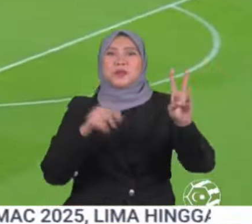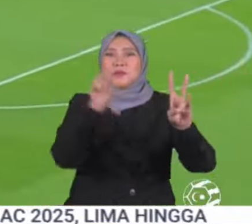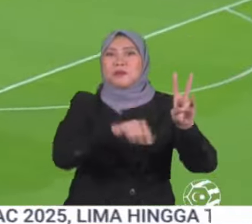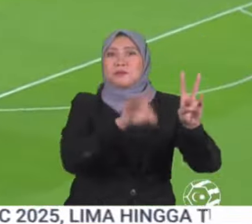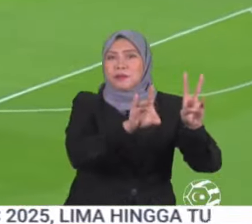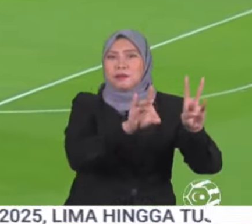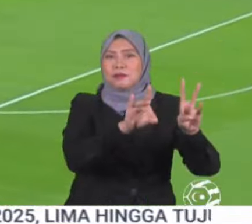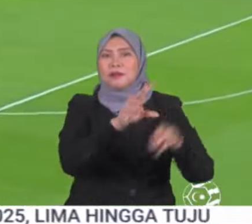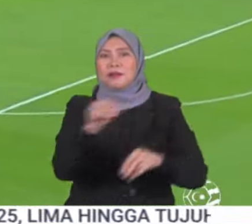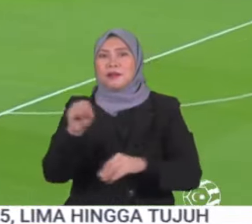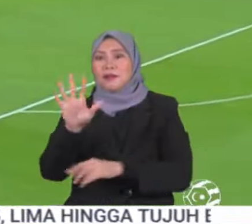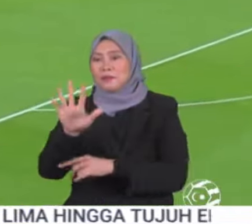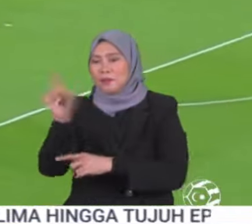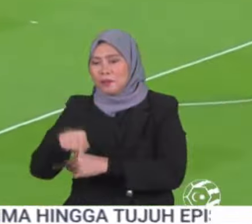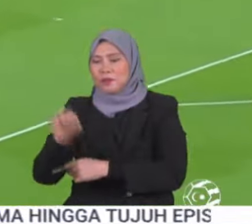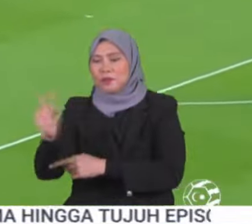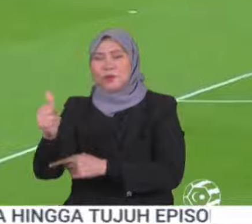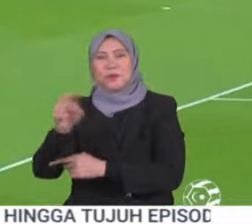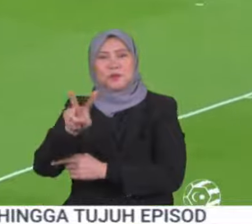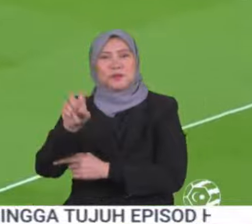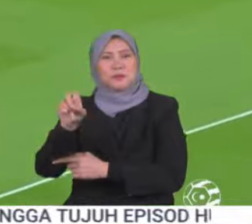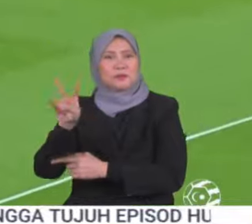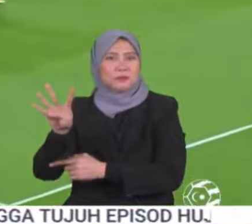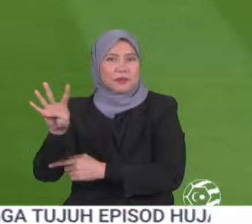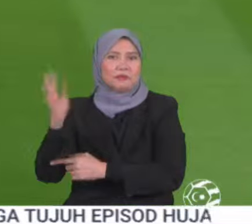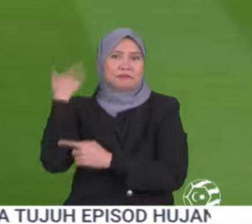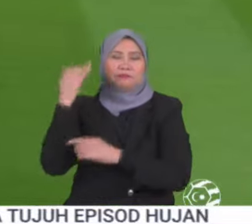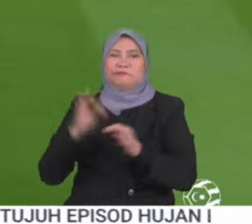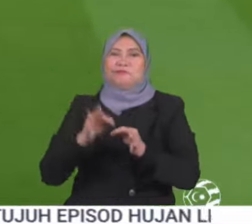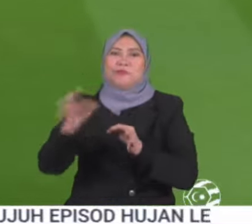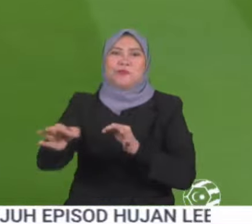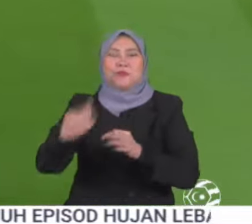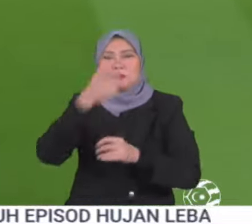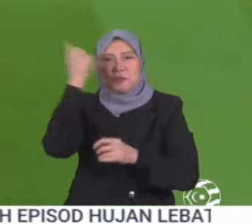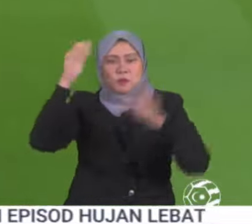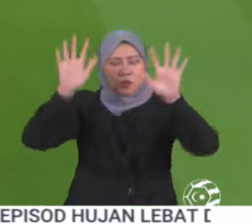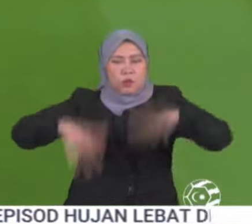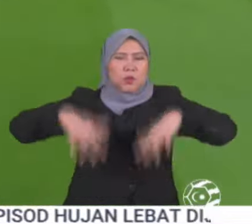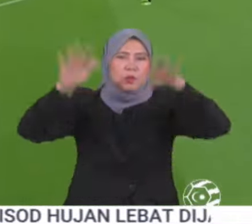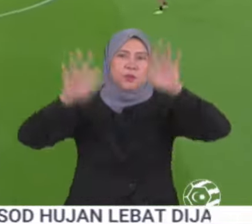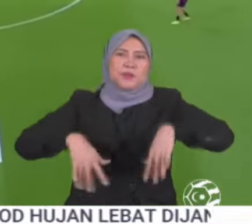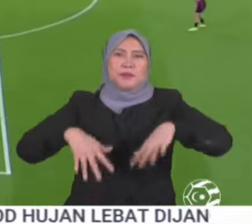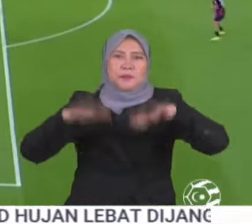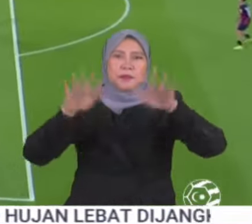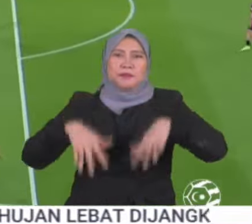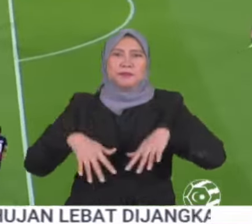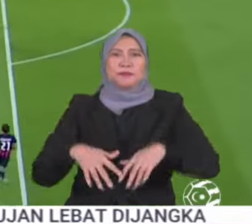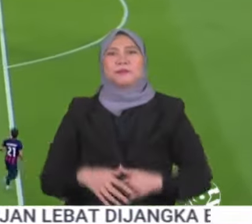Ogos dan 5 Oktober 2024 lalu terpaksa ditangguhkan akibat hujan lebat.